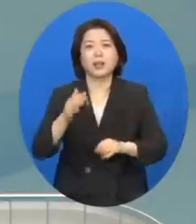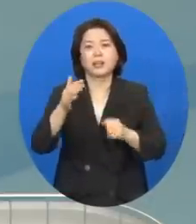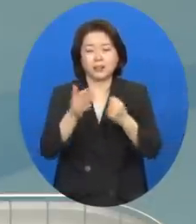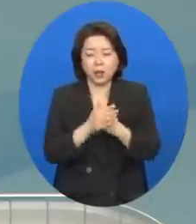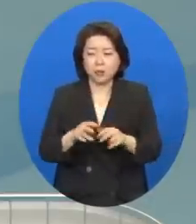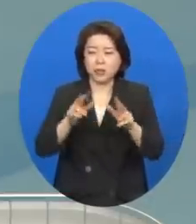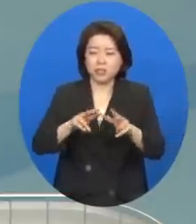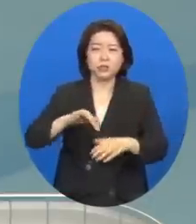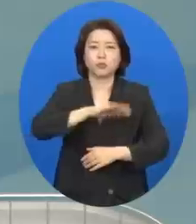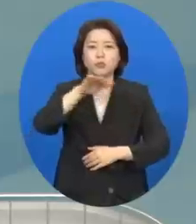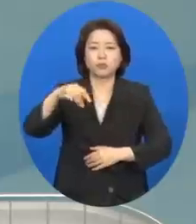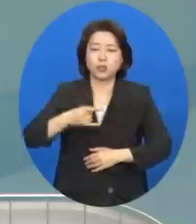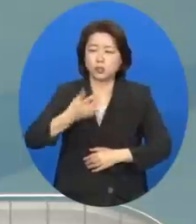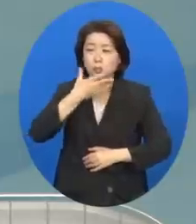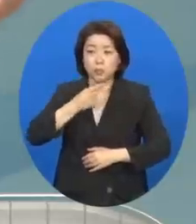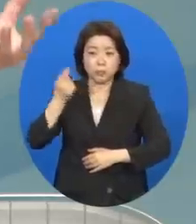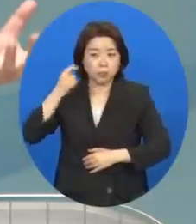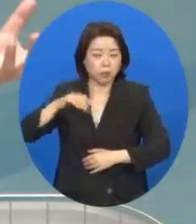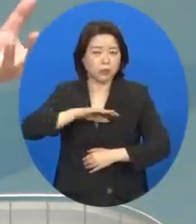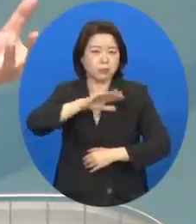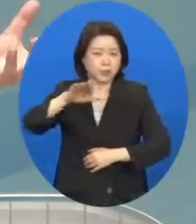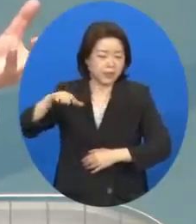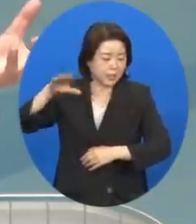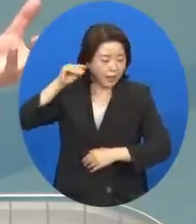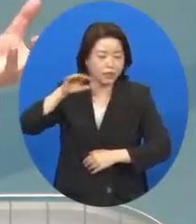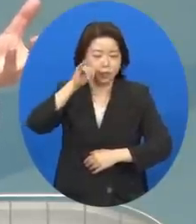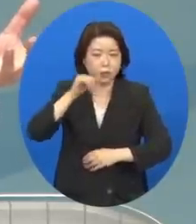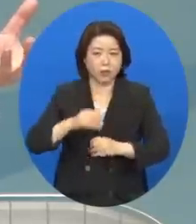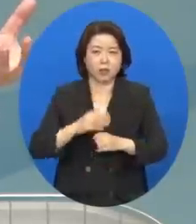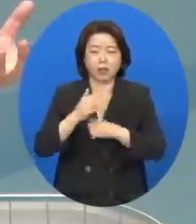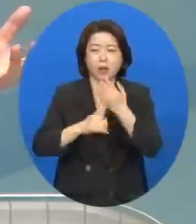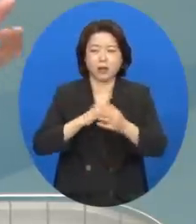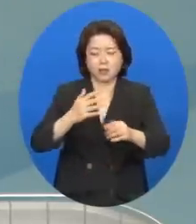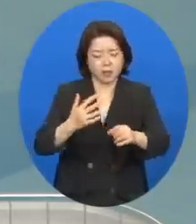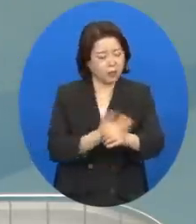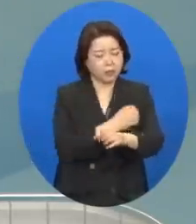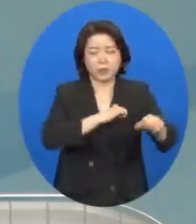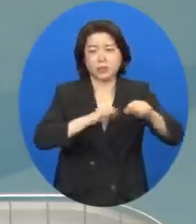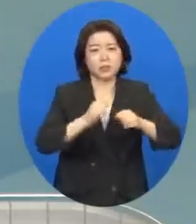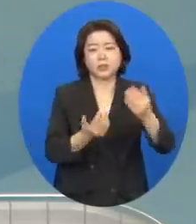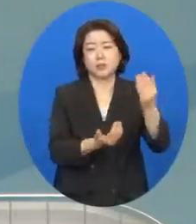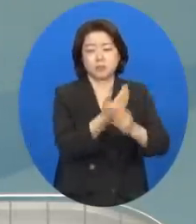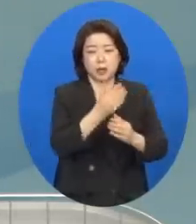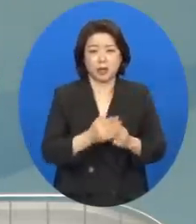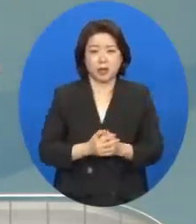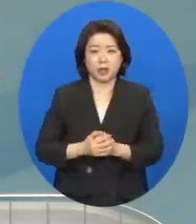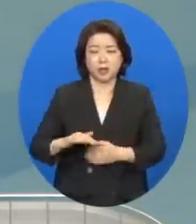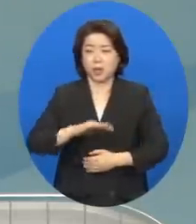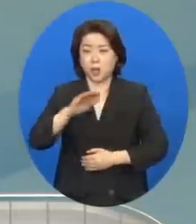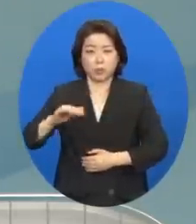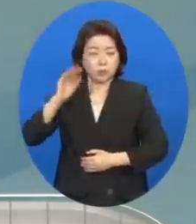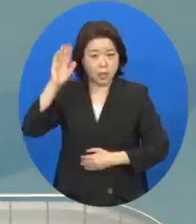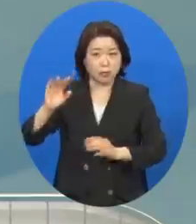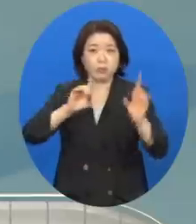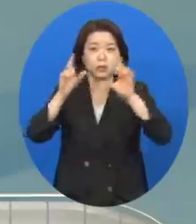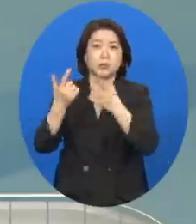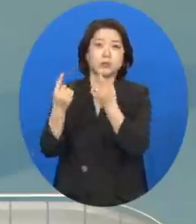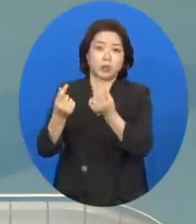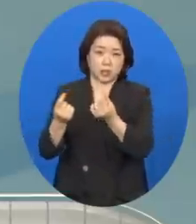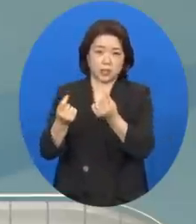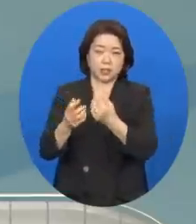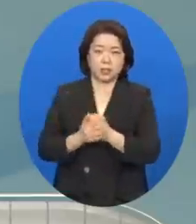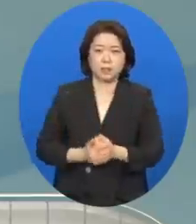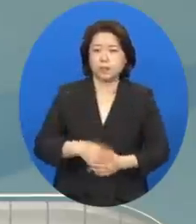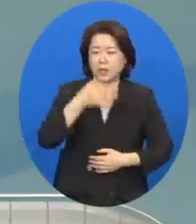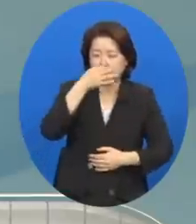전해진 거잖아요. 하나님의 엄청난 역사가 이루어졌잖아요. 우리의 삶도 마찬가지라니까. 우리가 힘들고 어려운